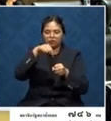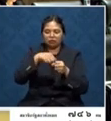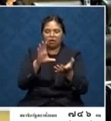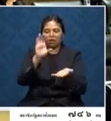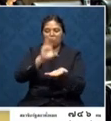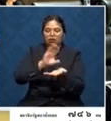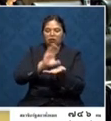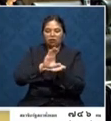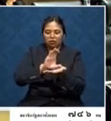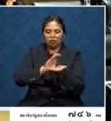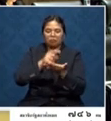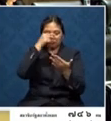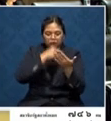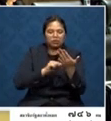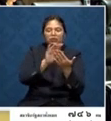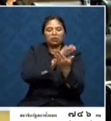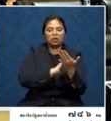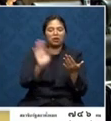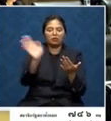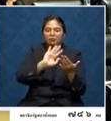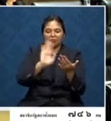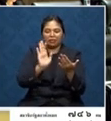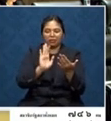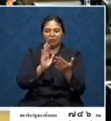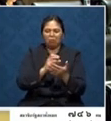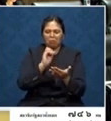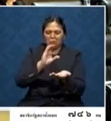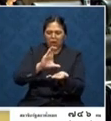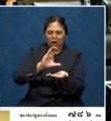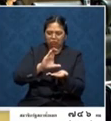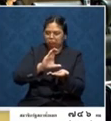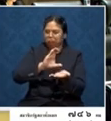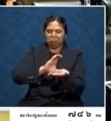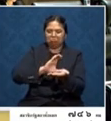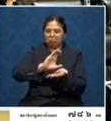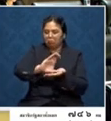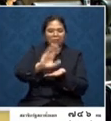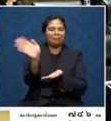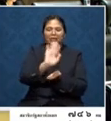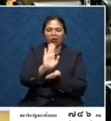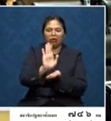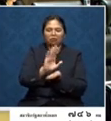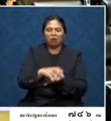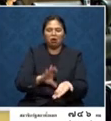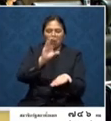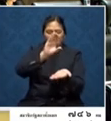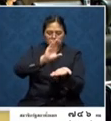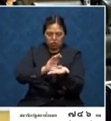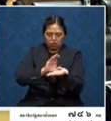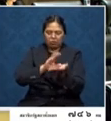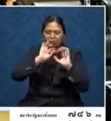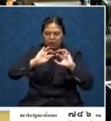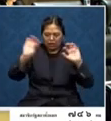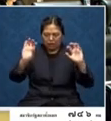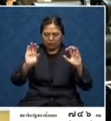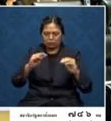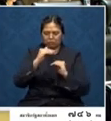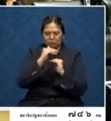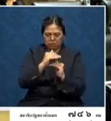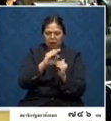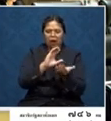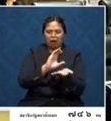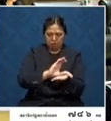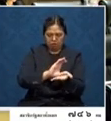าณแผ่นดินในการขับเคลื่อนมหาศาลเหมือนที่ท่านหลายท่านคิดนะคะเพราะว่าแม้งบประมาณภาครัฐจะมีจำกัดแ